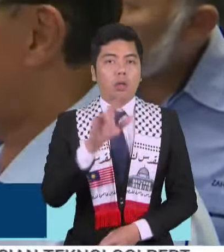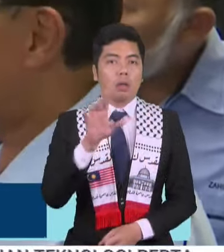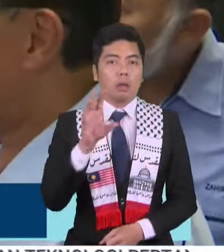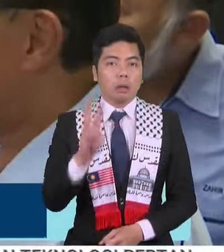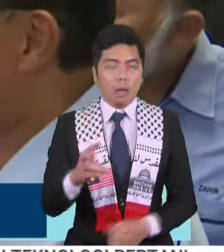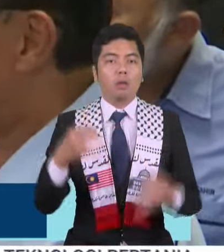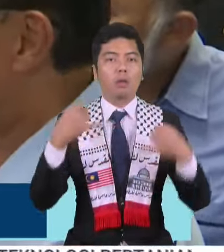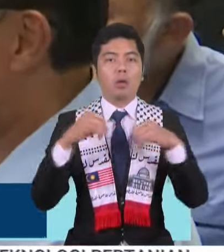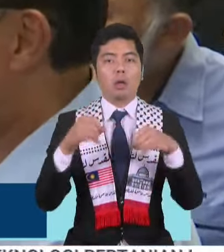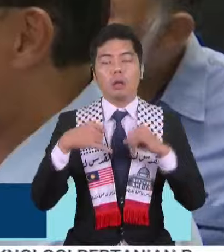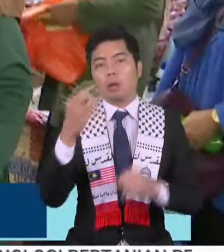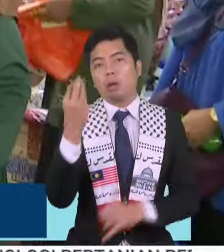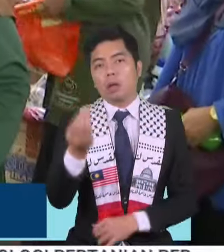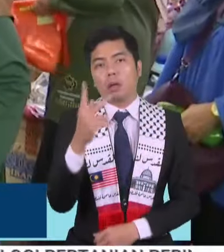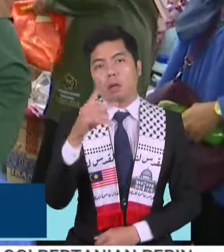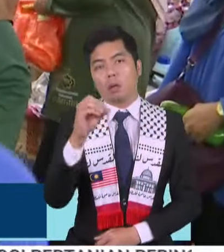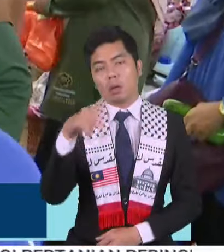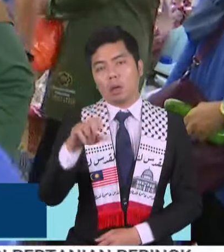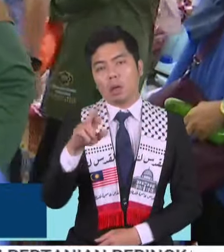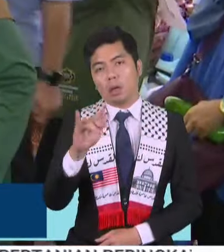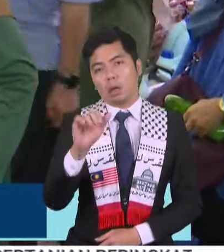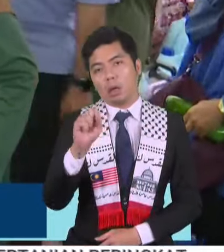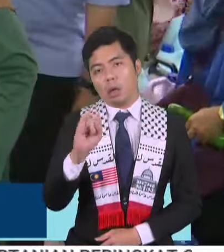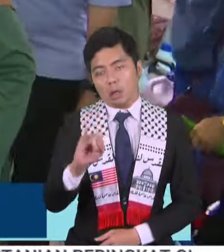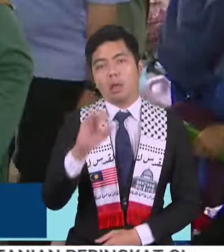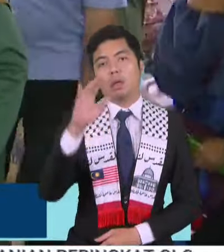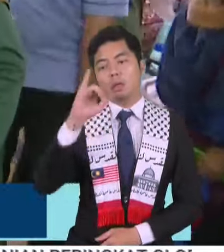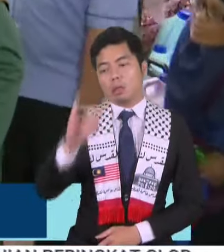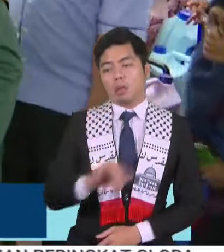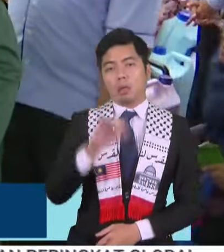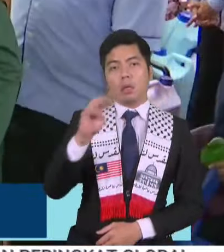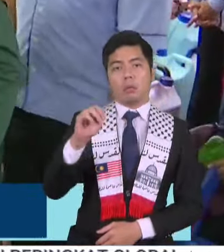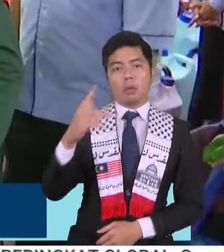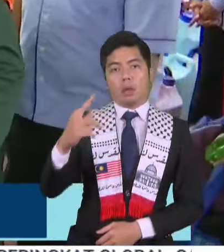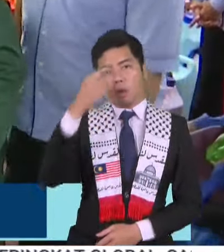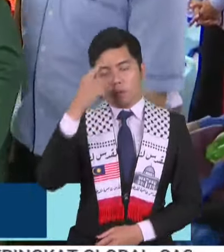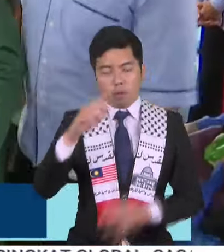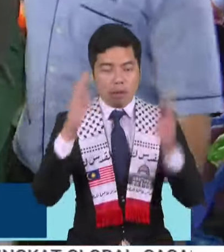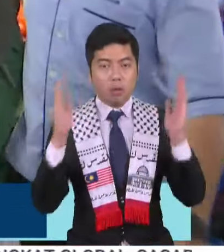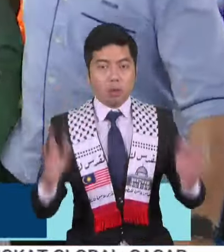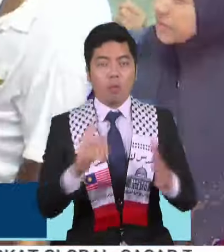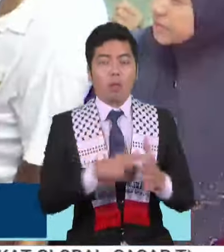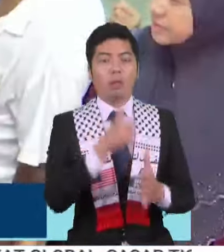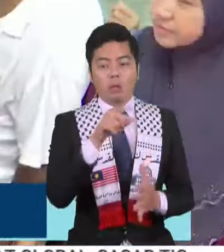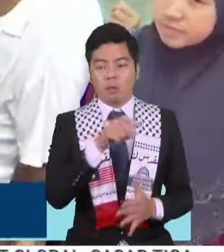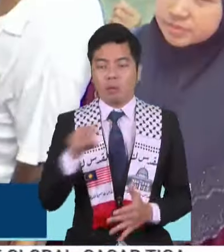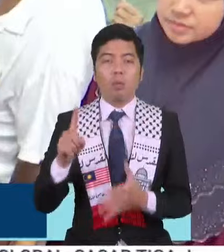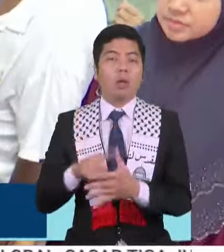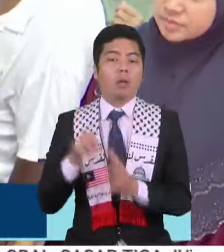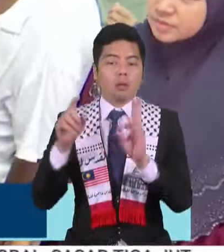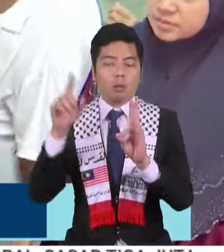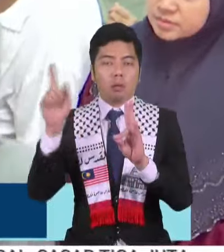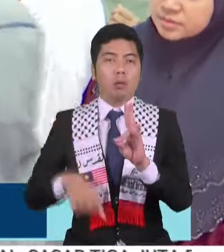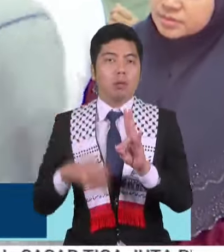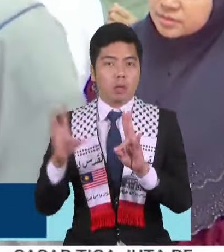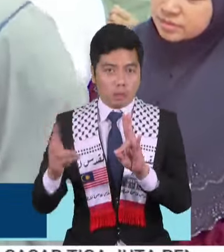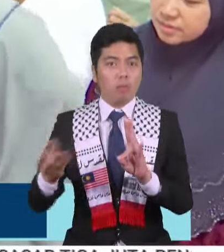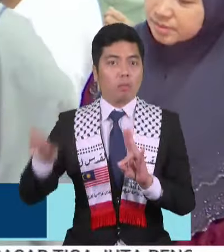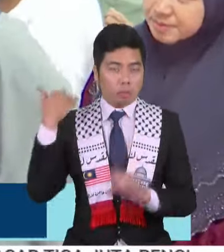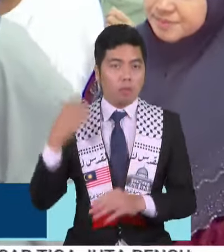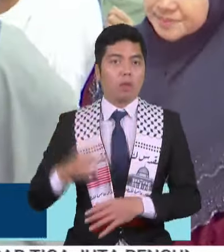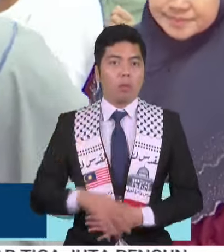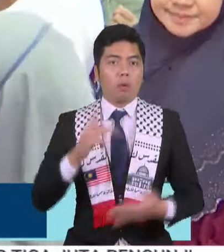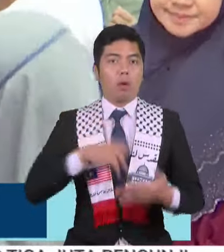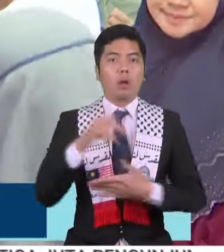penganjuran 36 Siri Jualan Madani Koperasi JMK bagi tempoh Januari sehingga 7 Jun lepas. Program